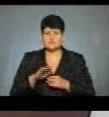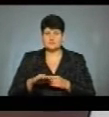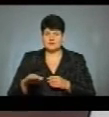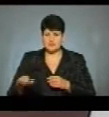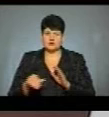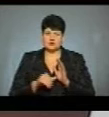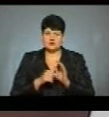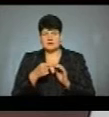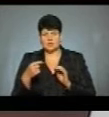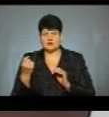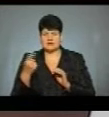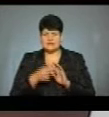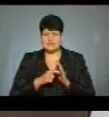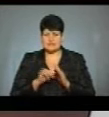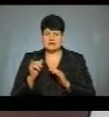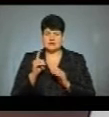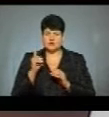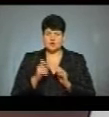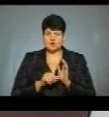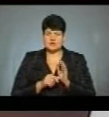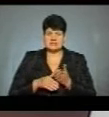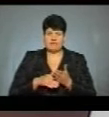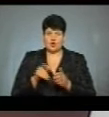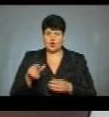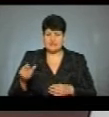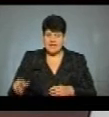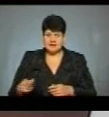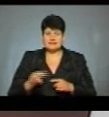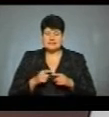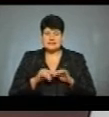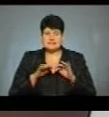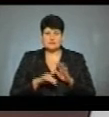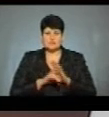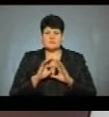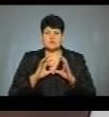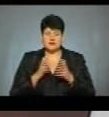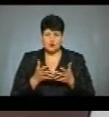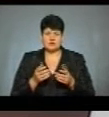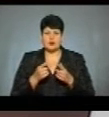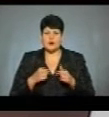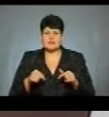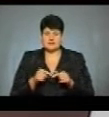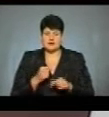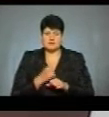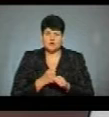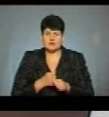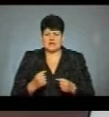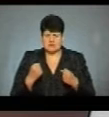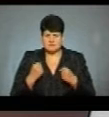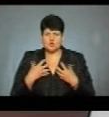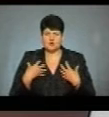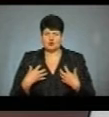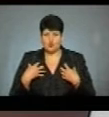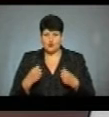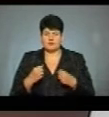школярів, 6-11 класів і 106 волонтерів. Цей захід започаткувала міжнародна організація ЮНІСЕФ, яка працює над зміцненням здоров'я